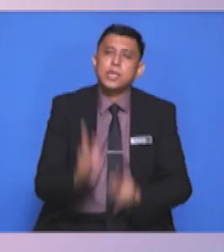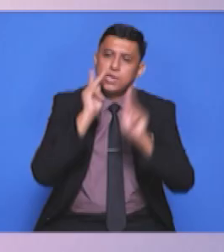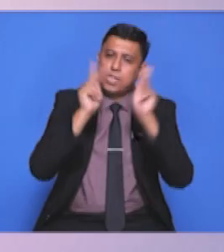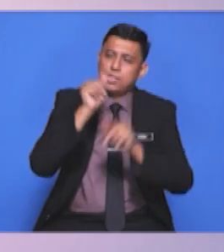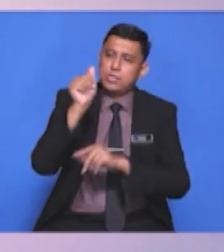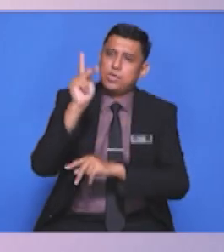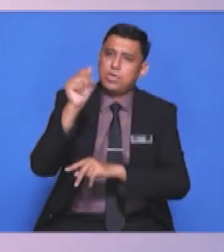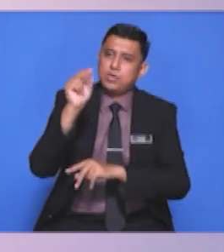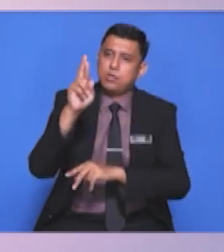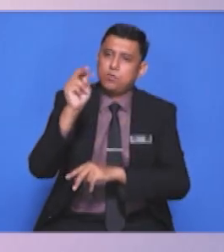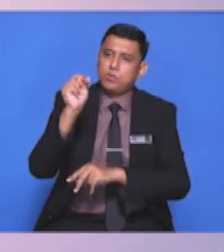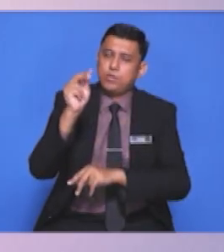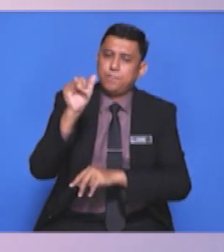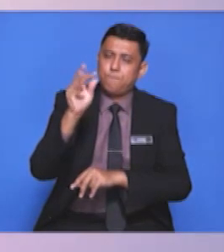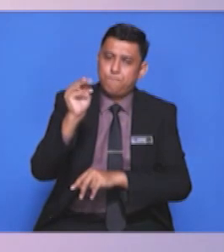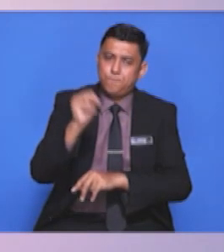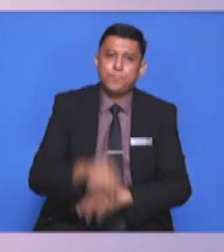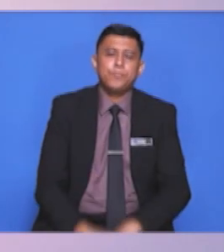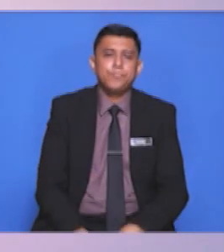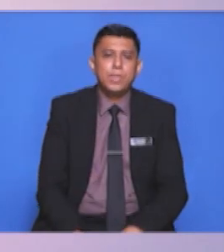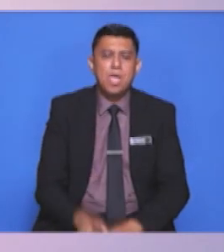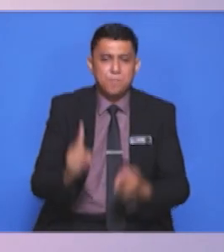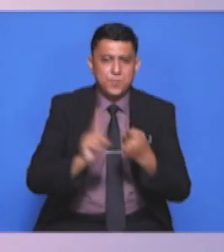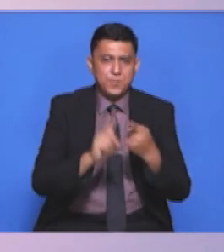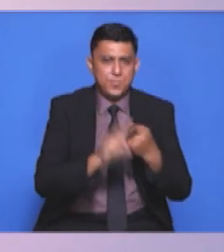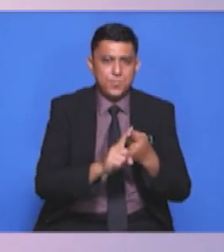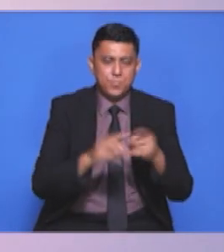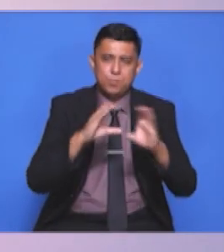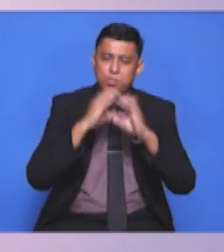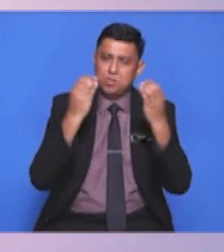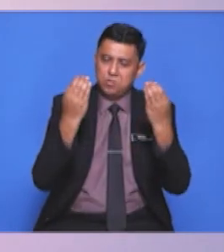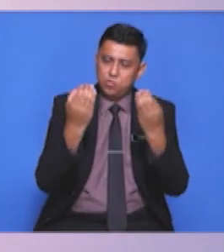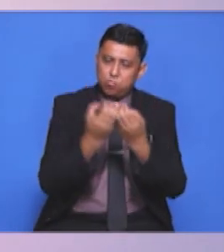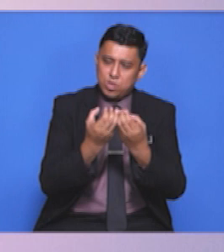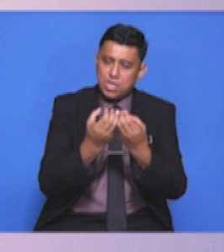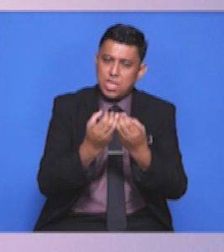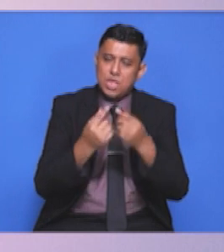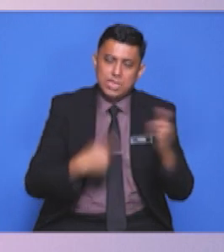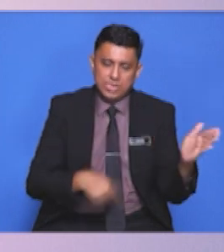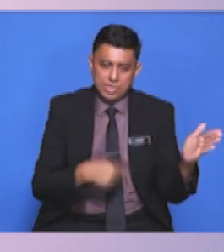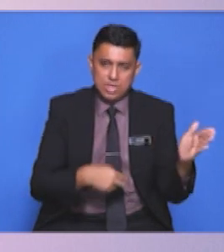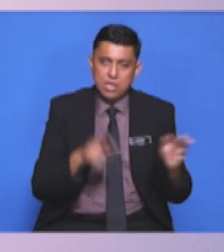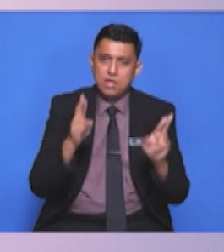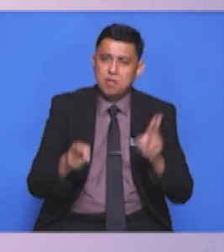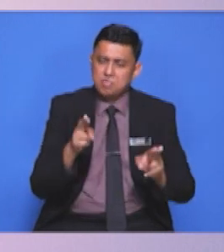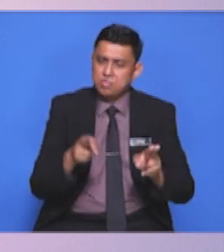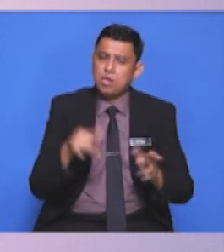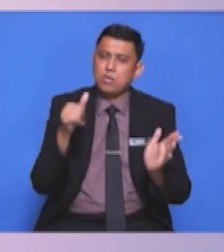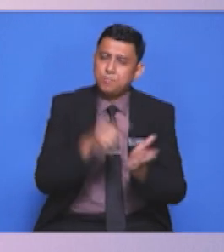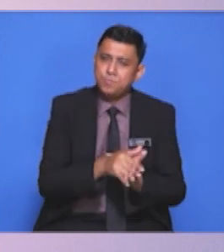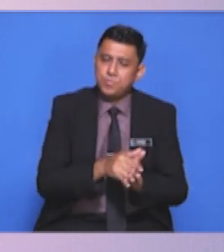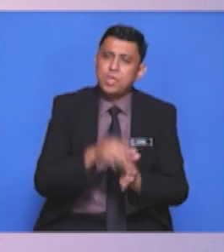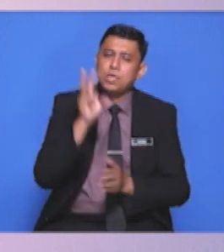di dalam konteks ayat yang pertama kumpulan gitar Ranca itu terdiri daripada